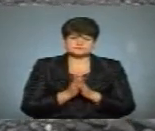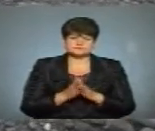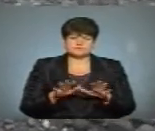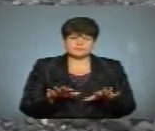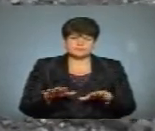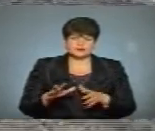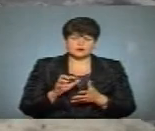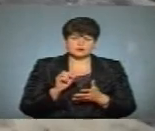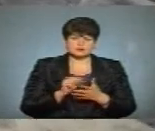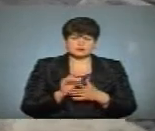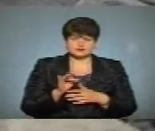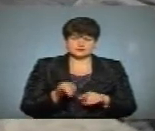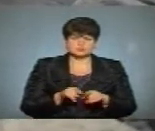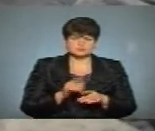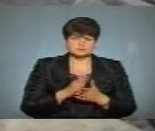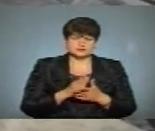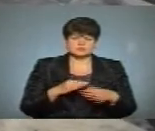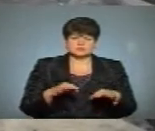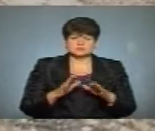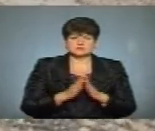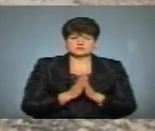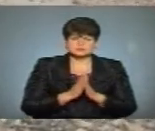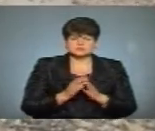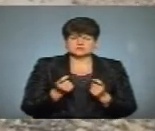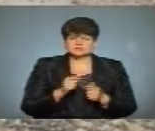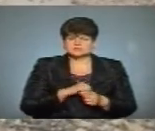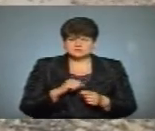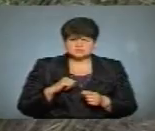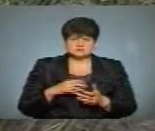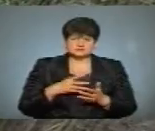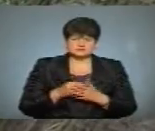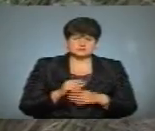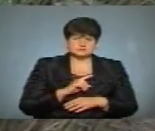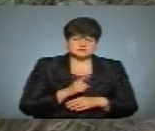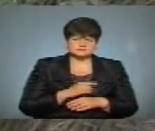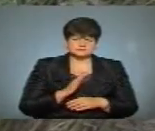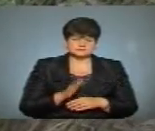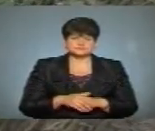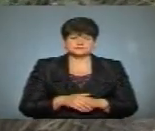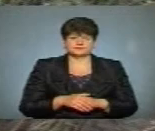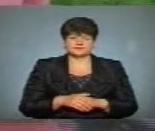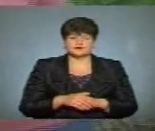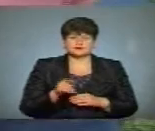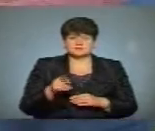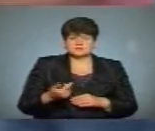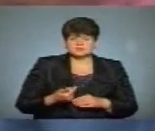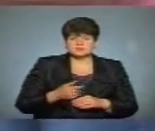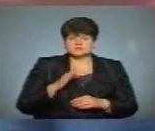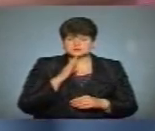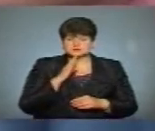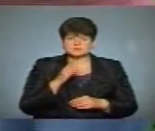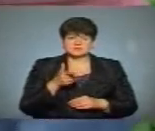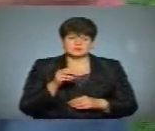місцевих орендарів, вони теж мають транспорт, будемо просити, і трошки будемо самі, трошки своїми силами. На вулиці Кольонія живе Галина Бабак.